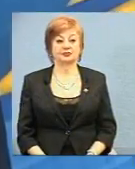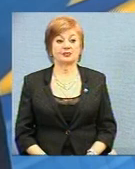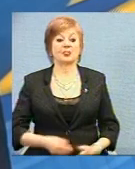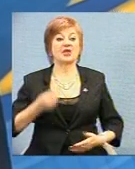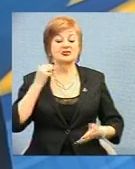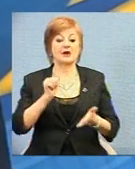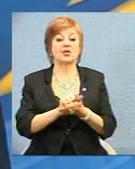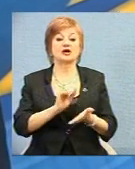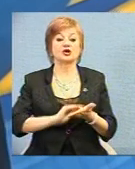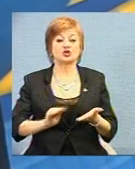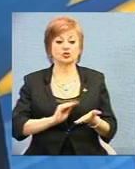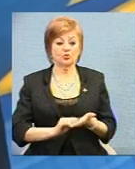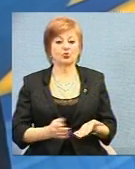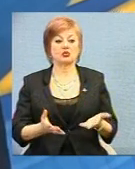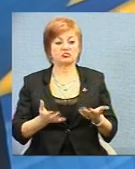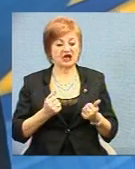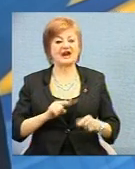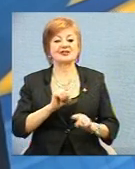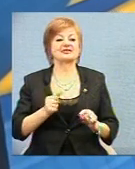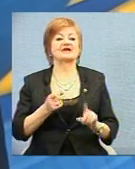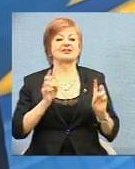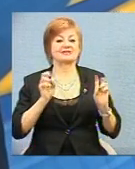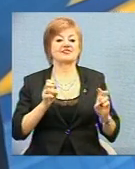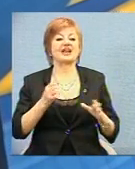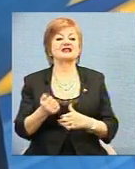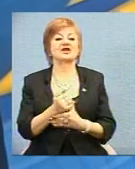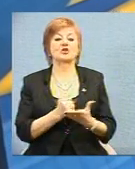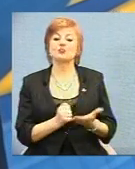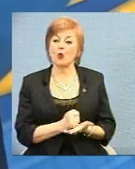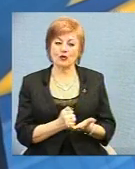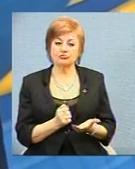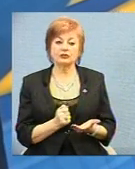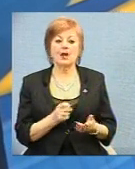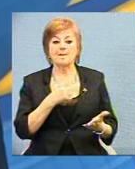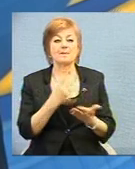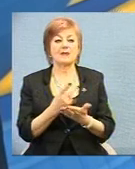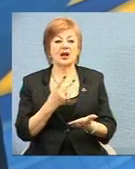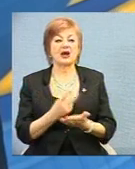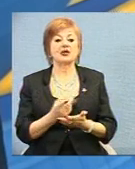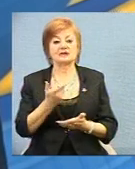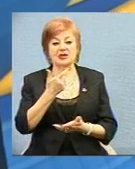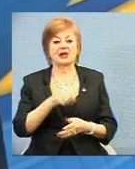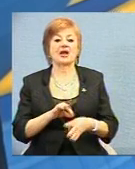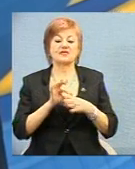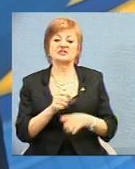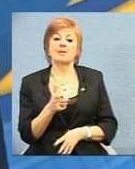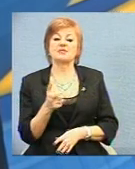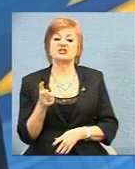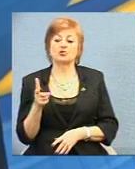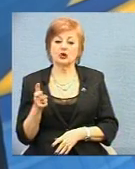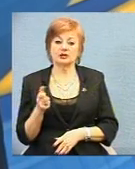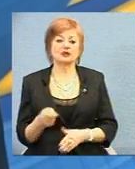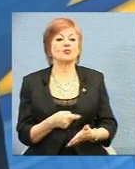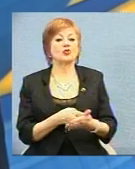Запорізькі журналісти взялися за зброю під час демонстраційних стрільб, де продемонстрували навички поводження з бойовим пістолетом.